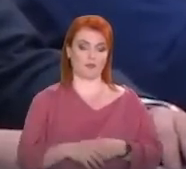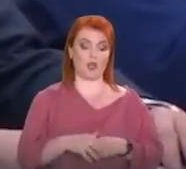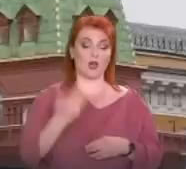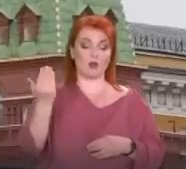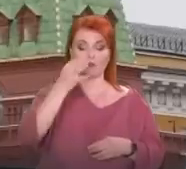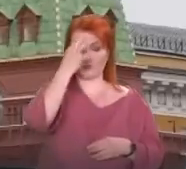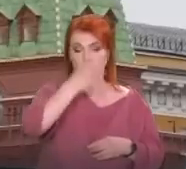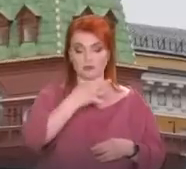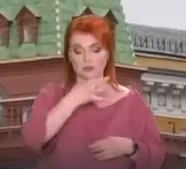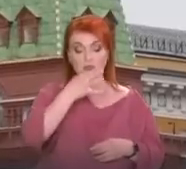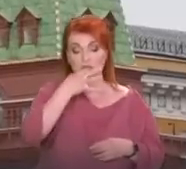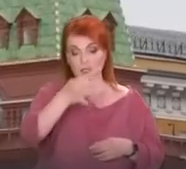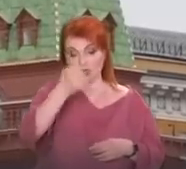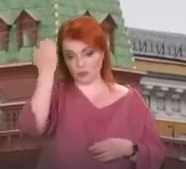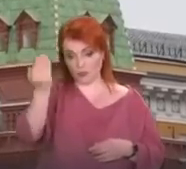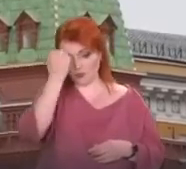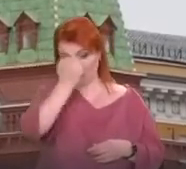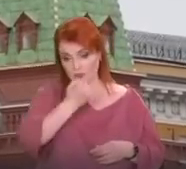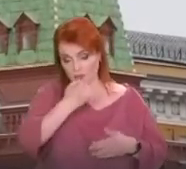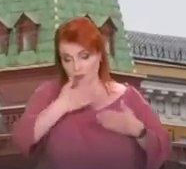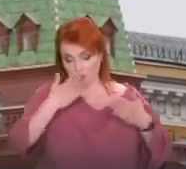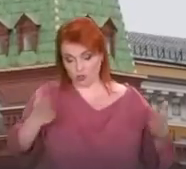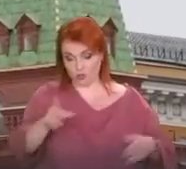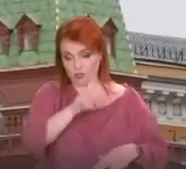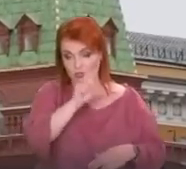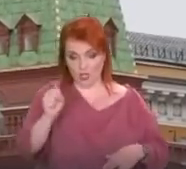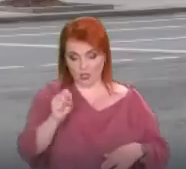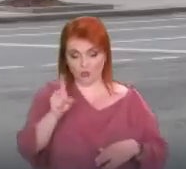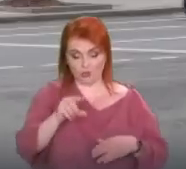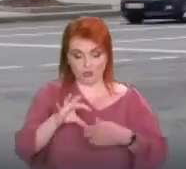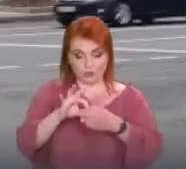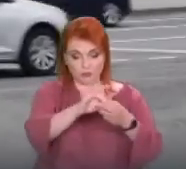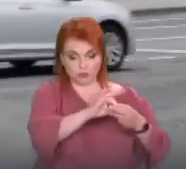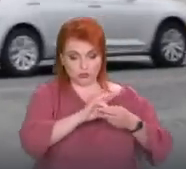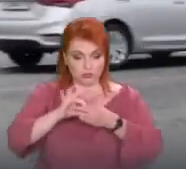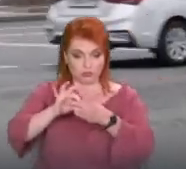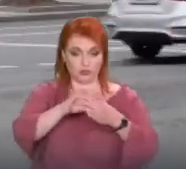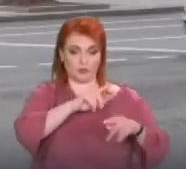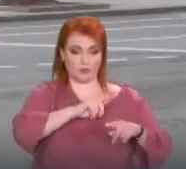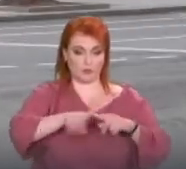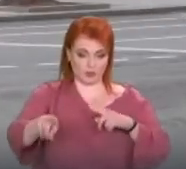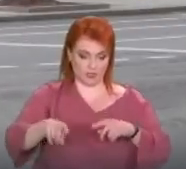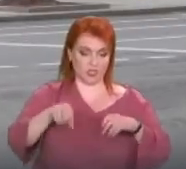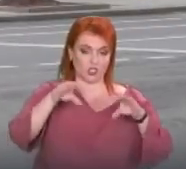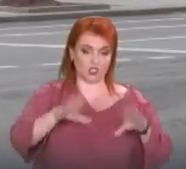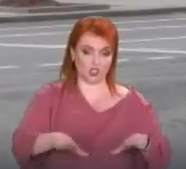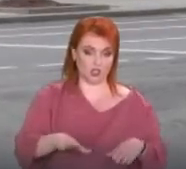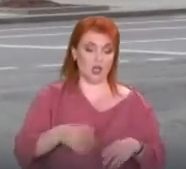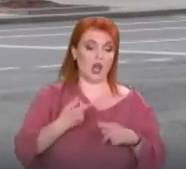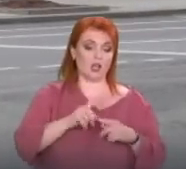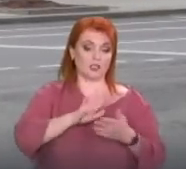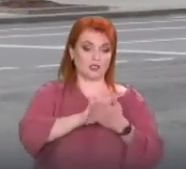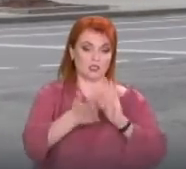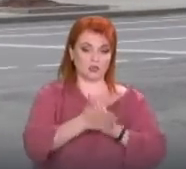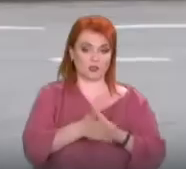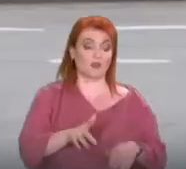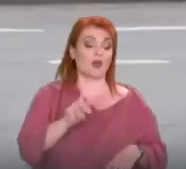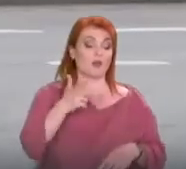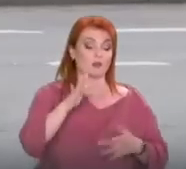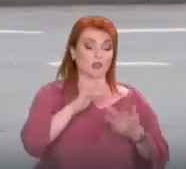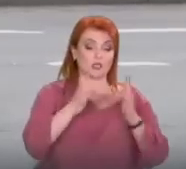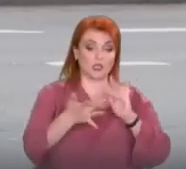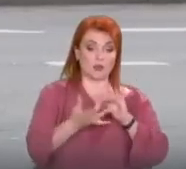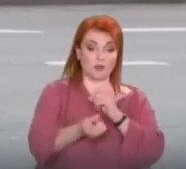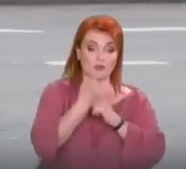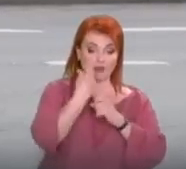și prompte. Discursul lui Putin a fost difuzat de televiziunea de stat la câteva ore după ce pe internet a apărut o înregistrare audio